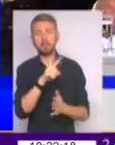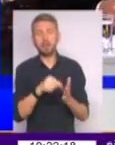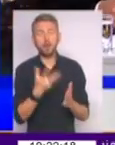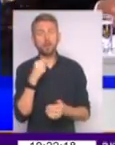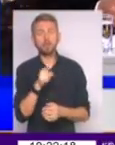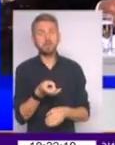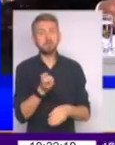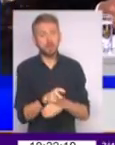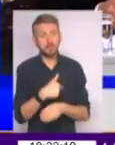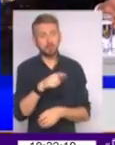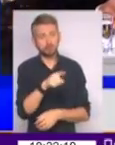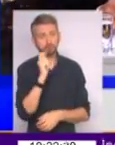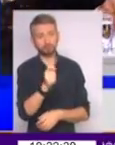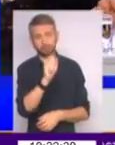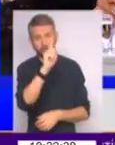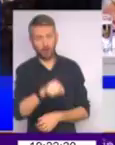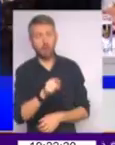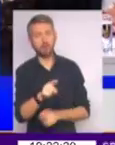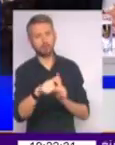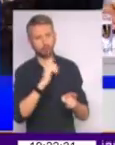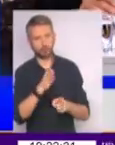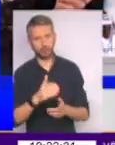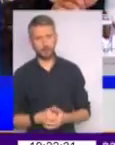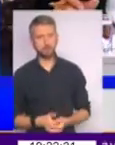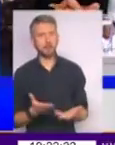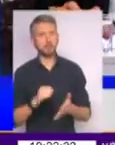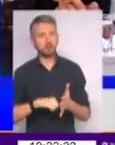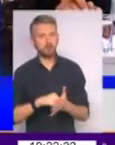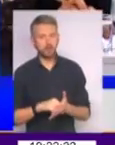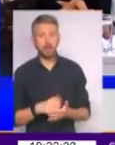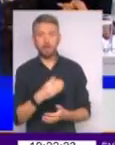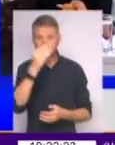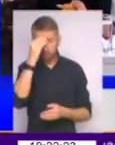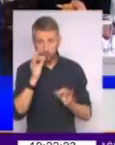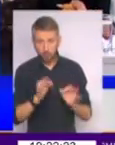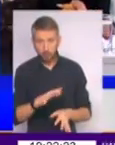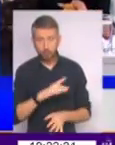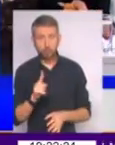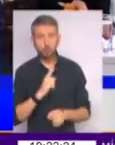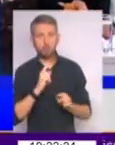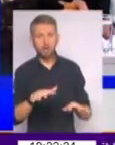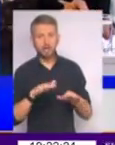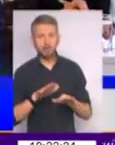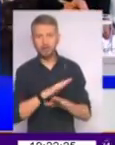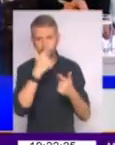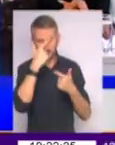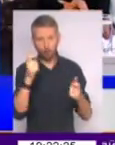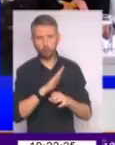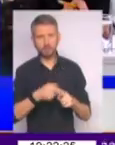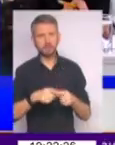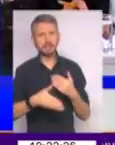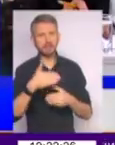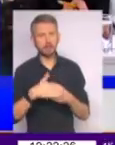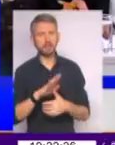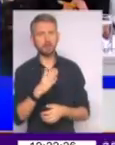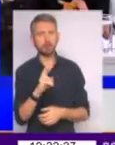щоб він міг розповісти, з яких причин. На вашу думку, правильно було те, що парламент не оголосив ці санкції Віктору